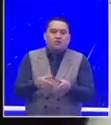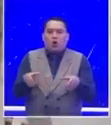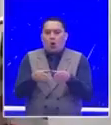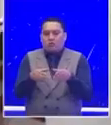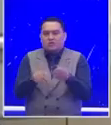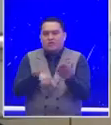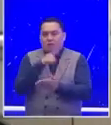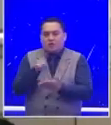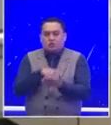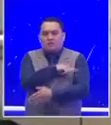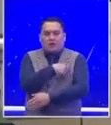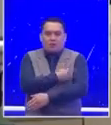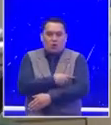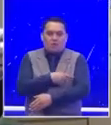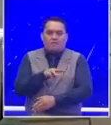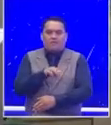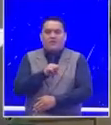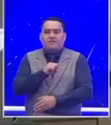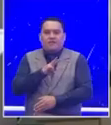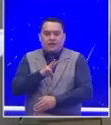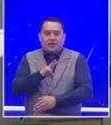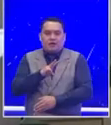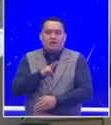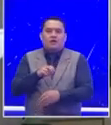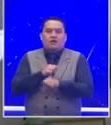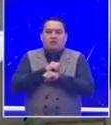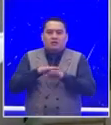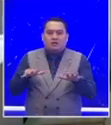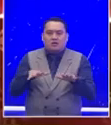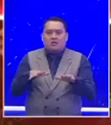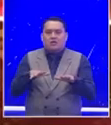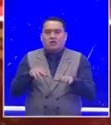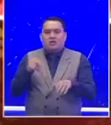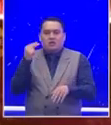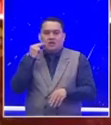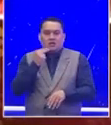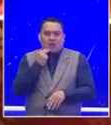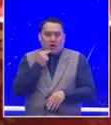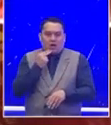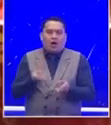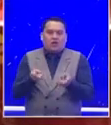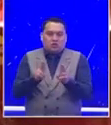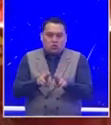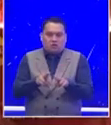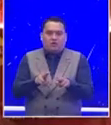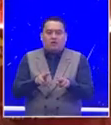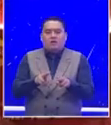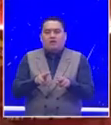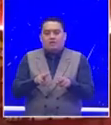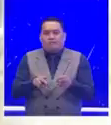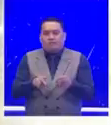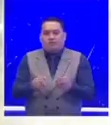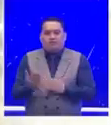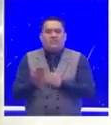Госкомитета по вопросам здравоохранения Ми Фэн, вероятность распространения эпидемии в континентальной части Китая остается